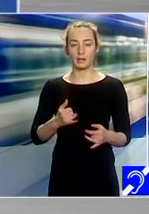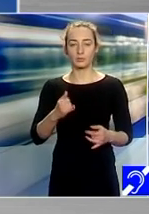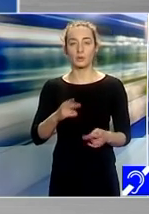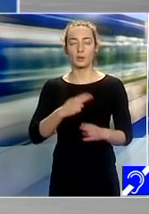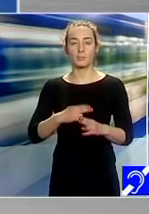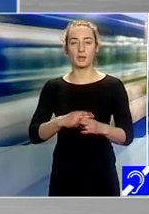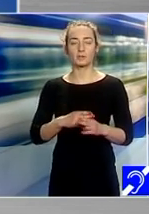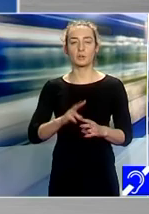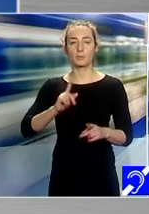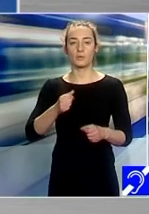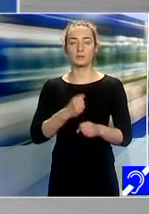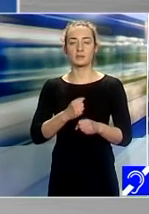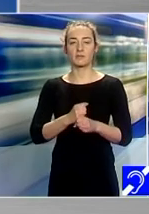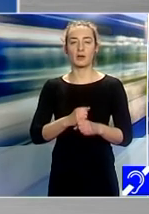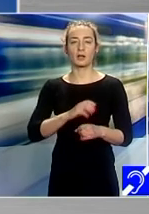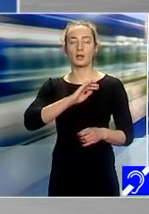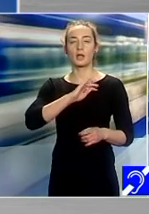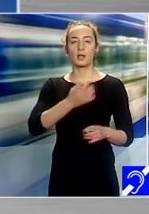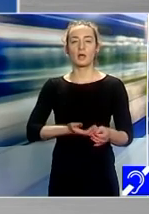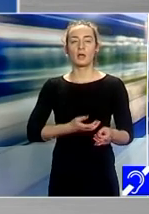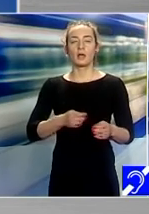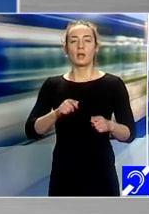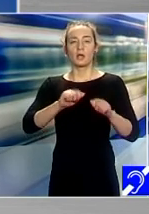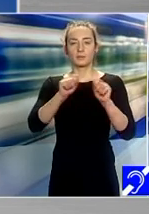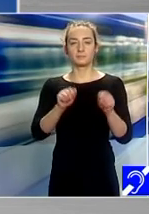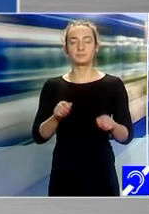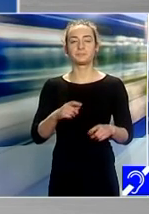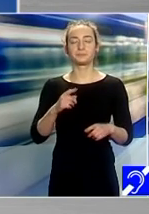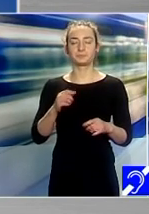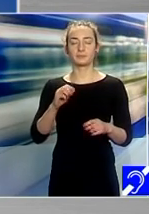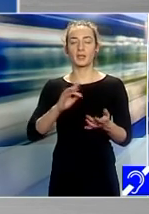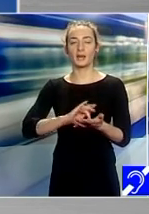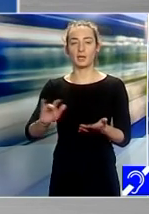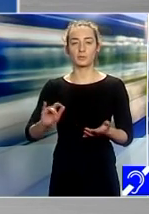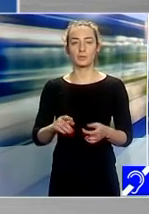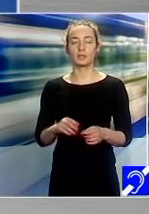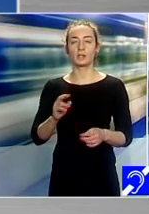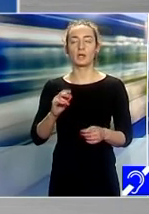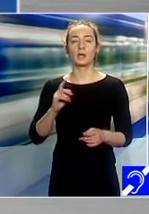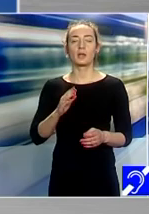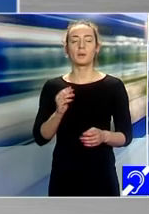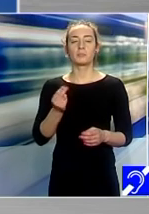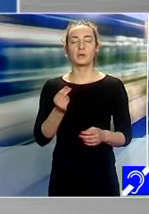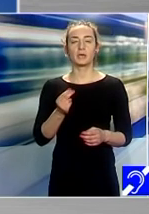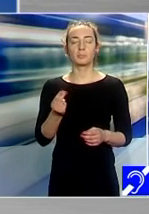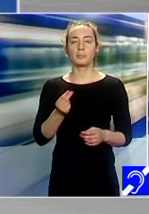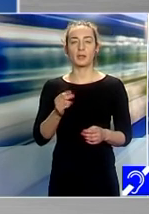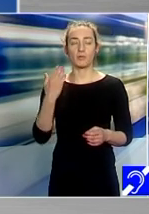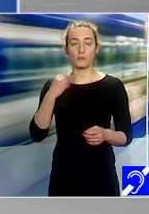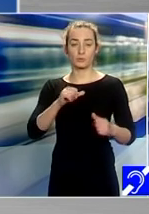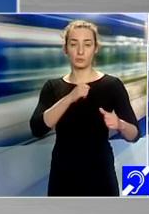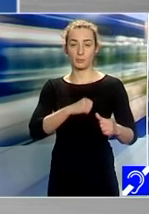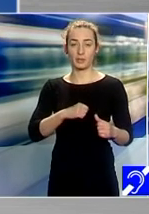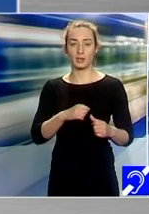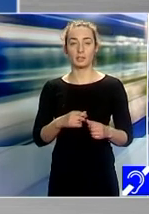de reconstrucție mamară gratuită după operația de mastectomie, printr-un program național. Până în prezent, destul de puține